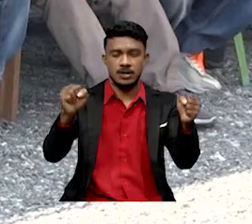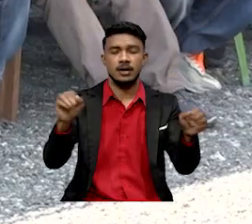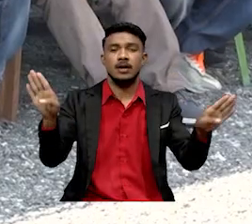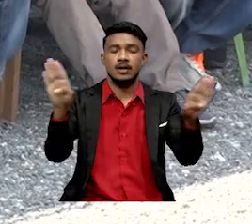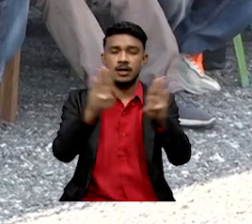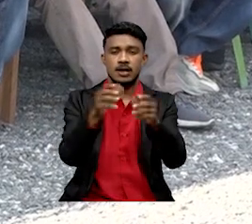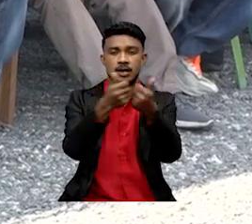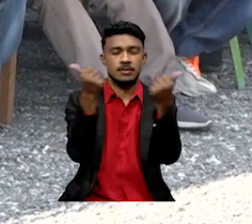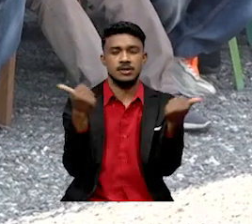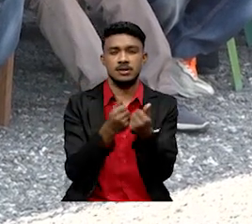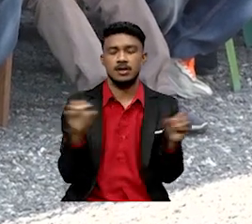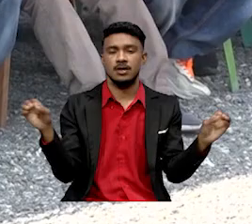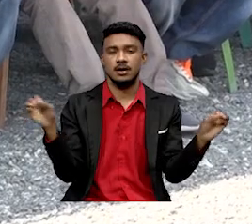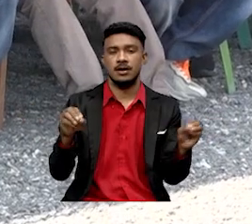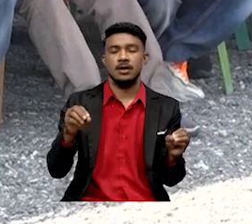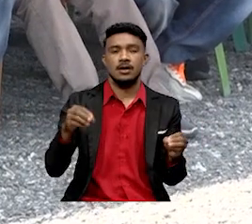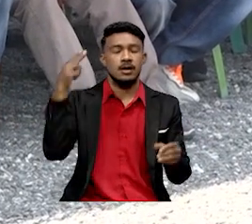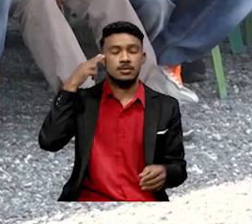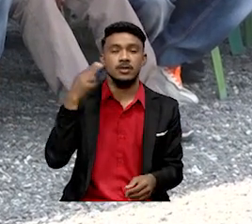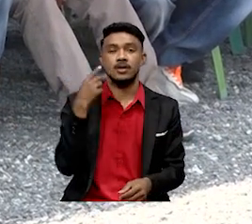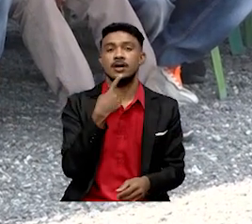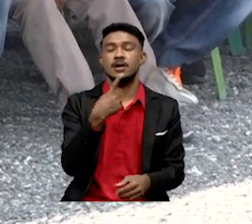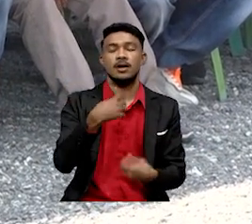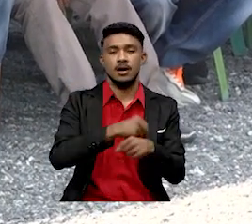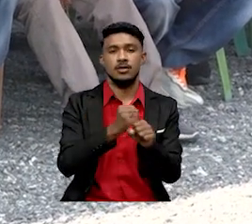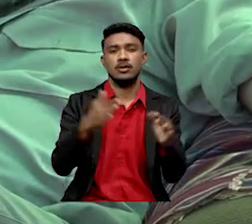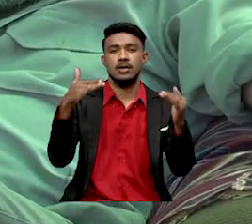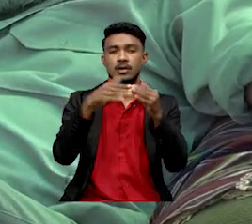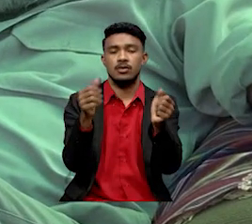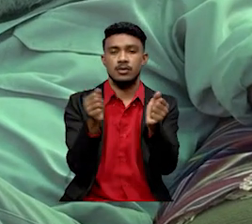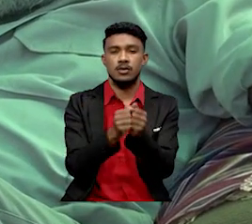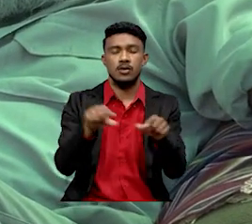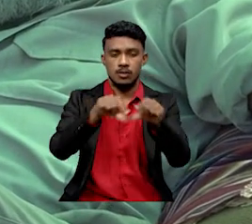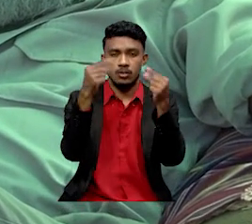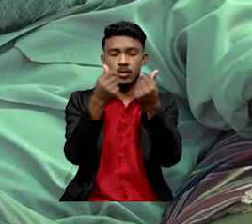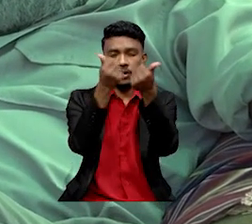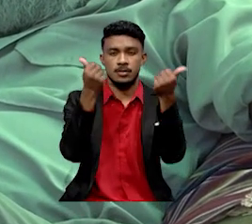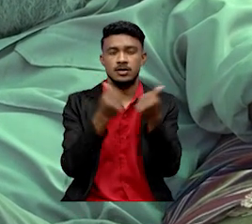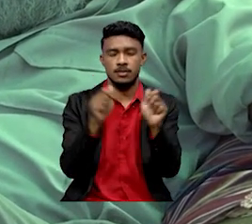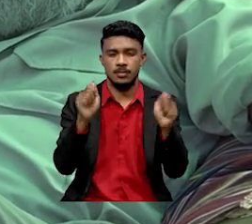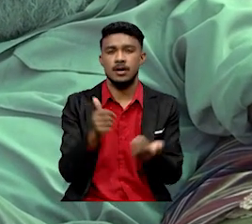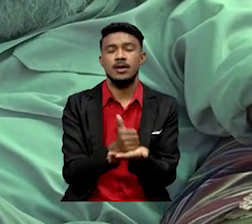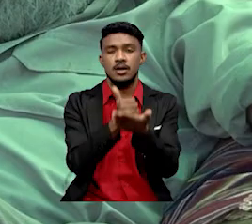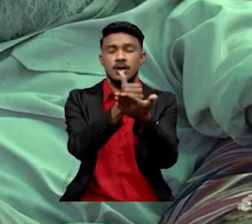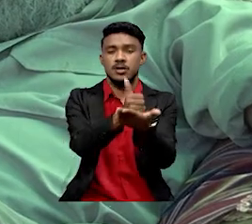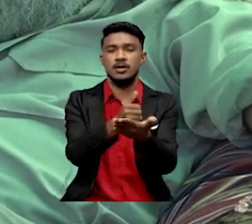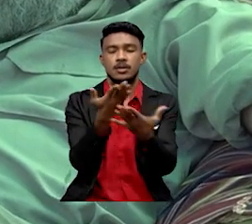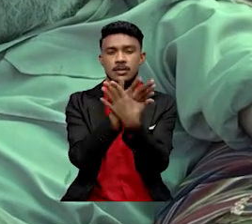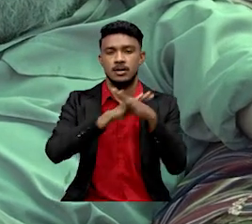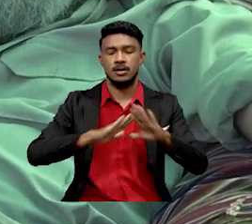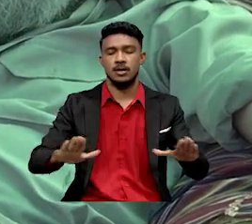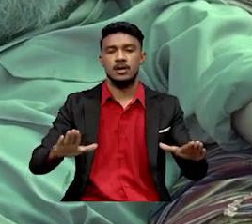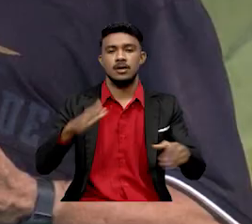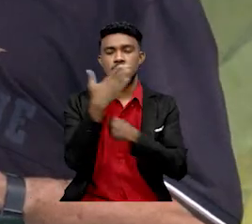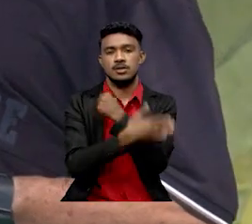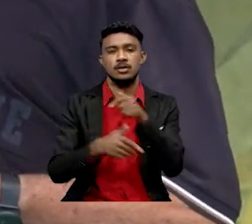arte marciais. Zoramus Orta deklara sai halau dialogu ho grupu arte marciais ho di kontribui ba pas iya na saung idane.